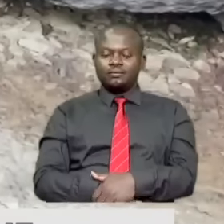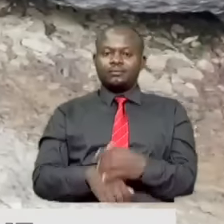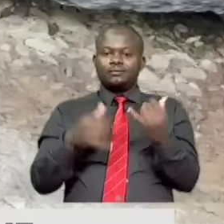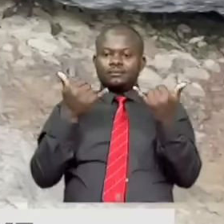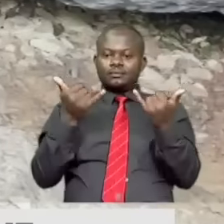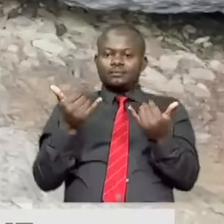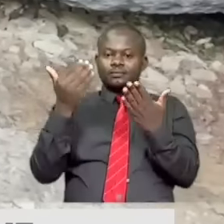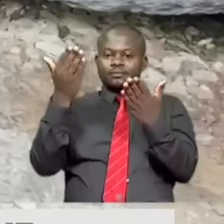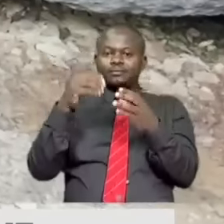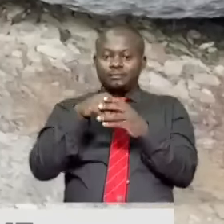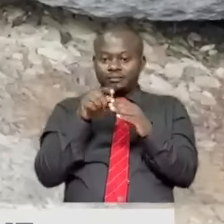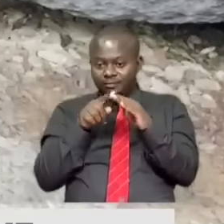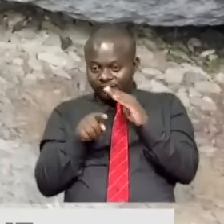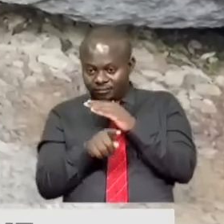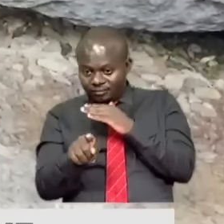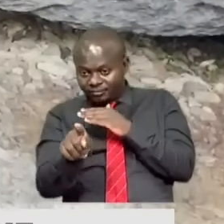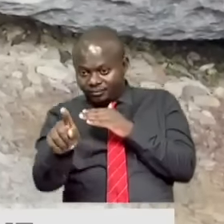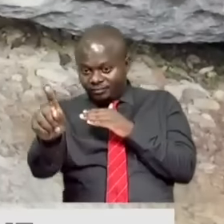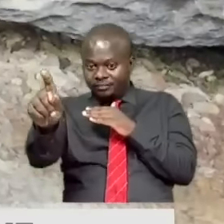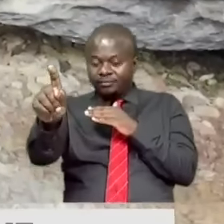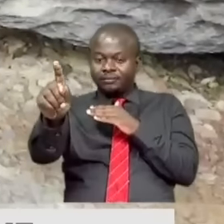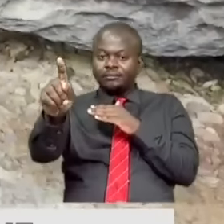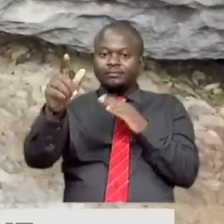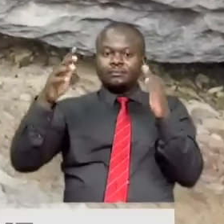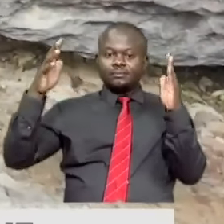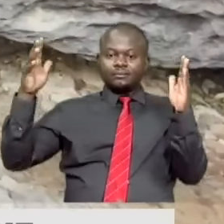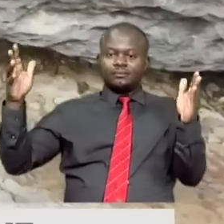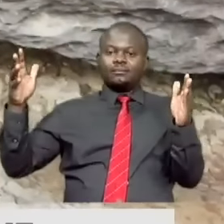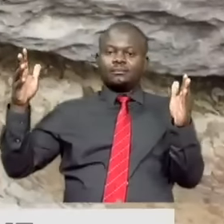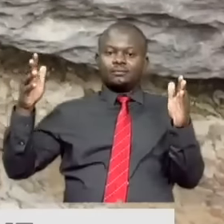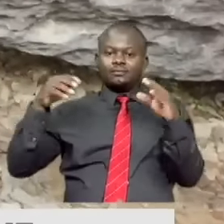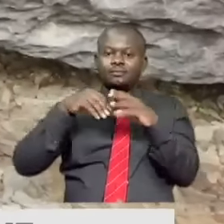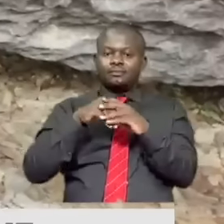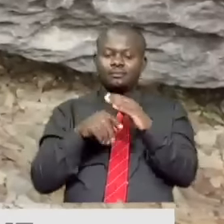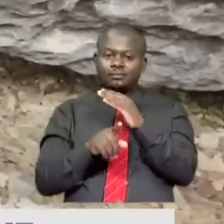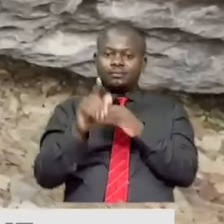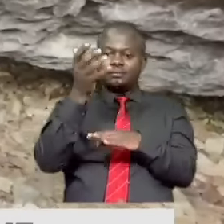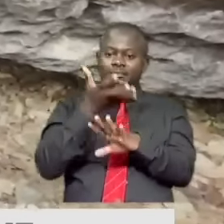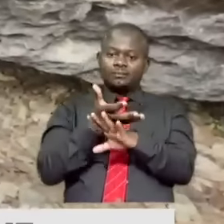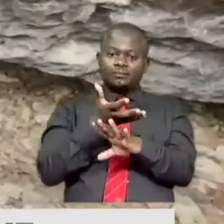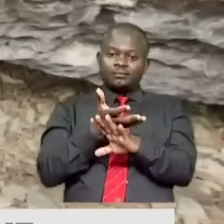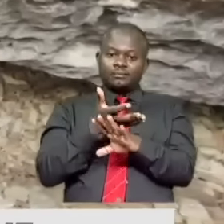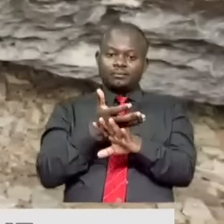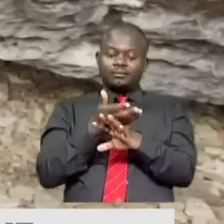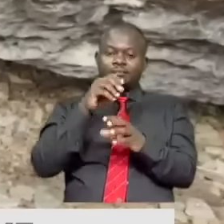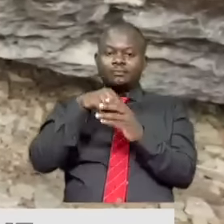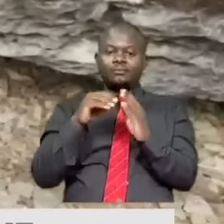Angaha ni mu buvumo n'ubuvumo bunini ubuvumo buri munsi y'urutare ruherere hano ku musozi wa